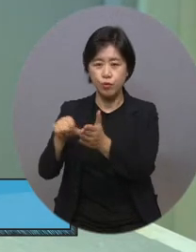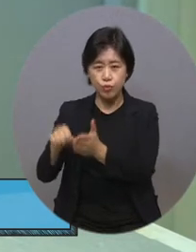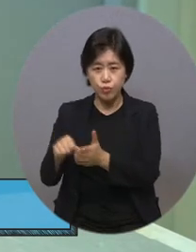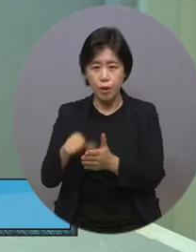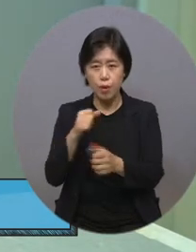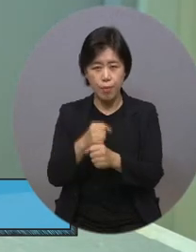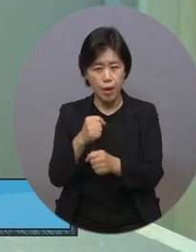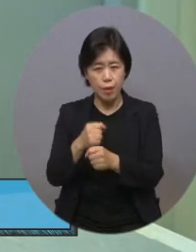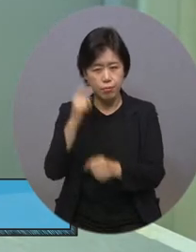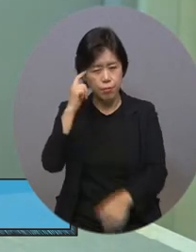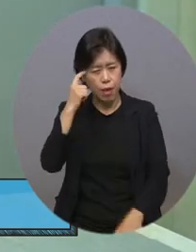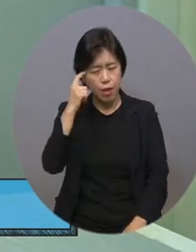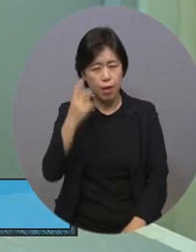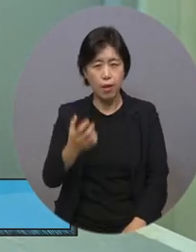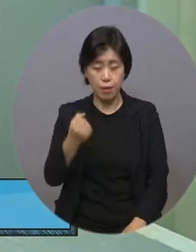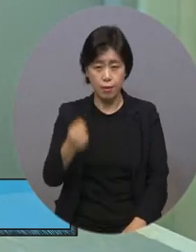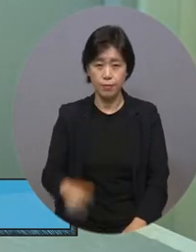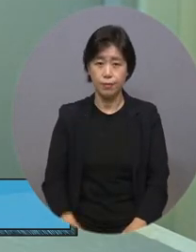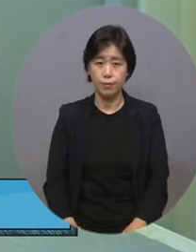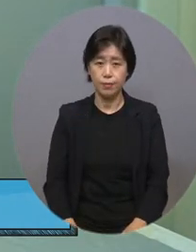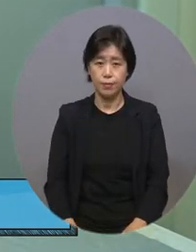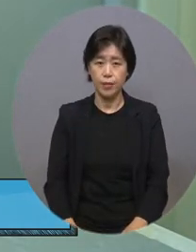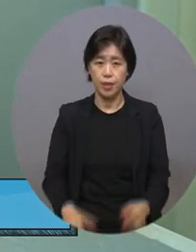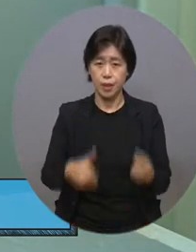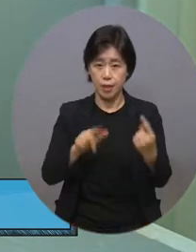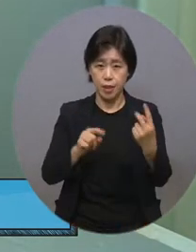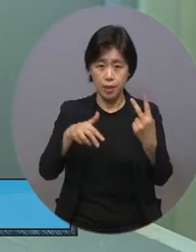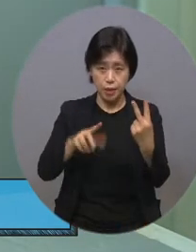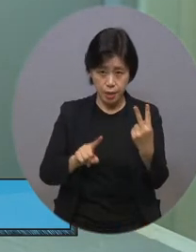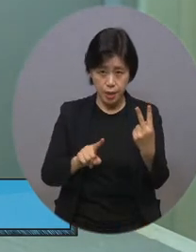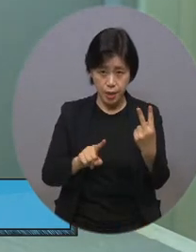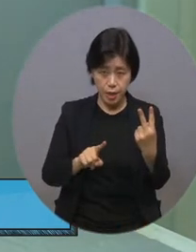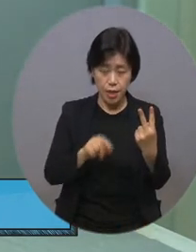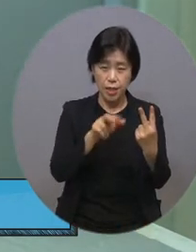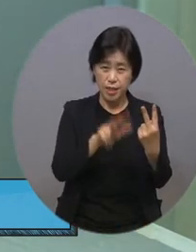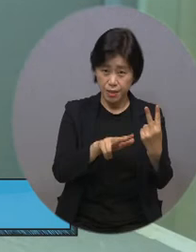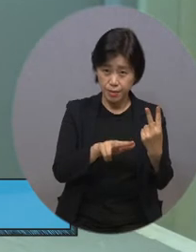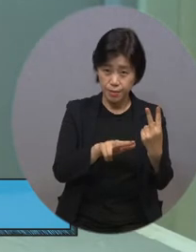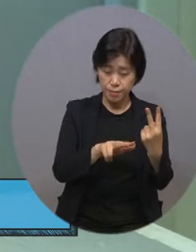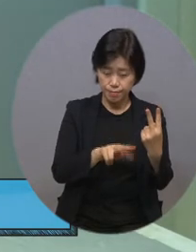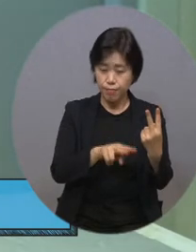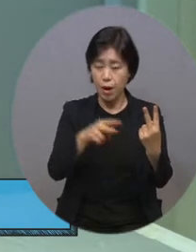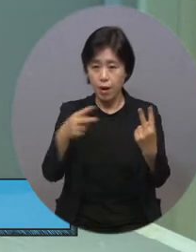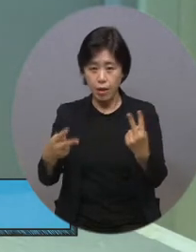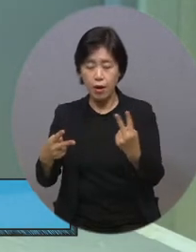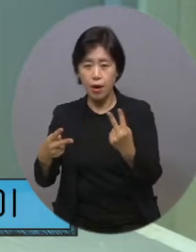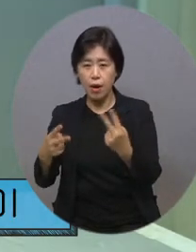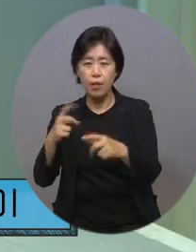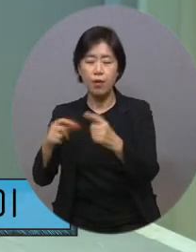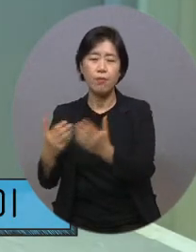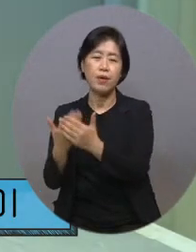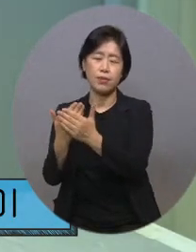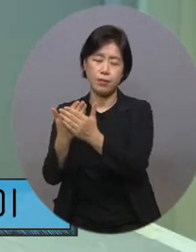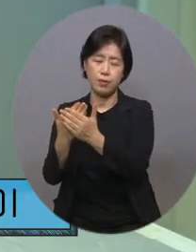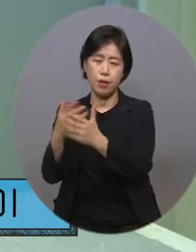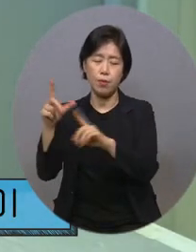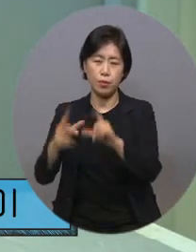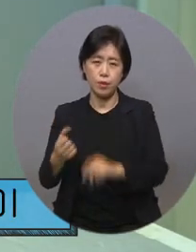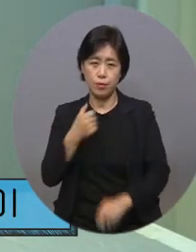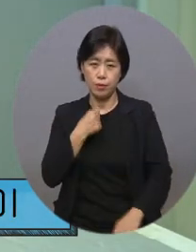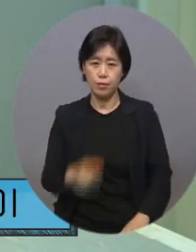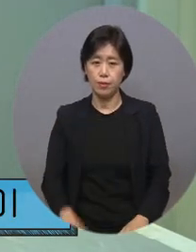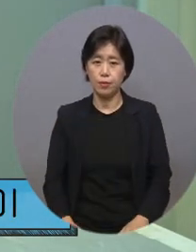해서 궁극적으로는 1차, 2차 산업에서 6차 산업까지 갈 수 있도록 그렇게 할 예정이고요. 그리고